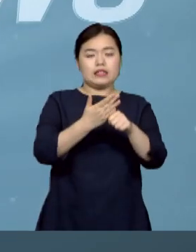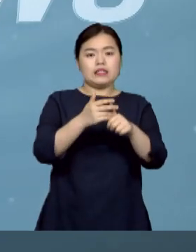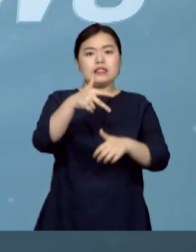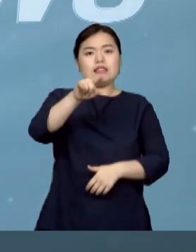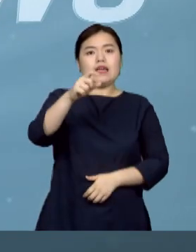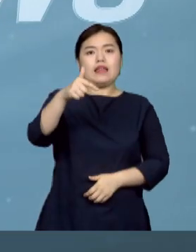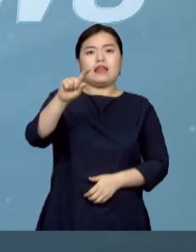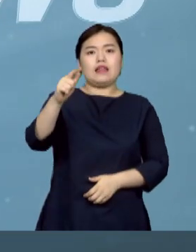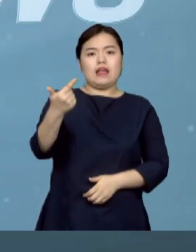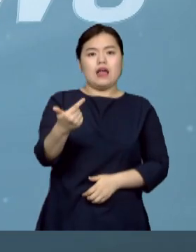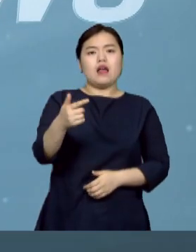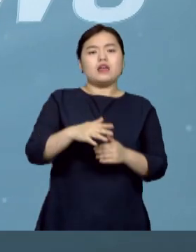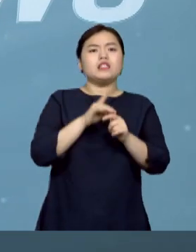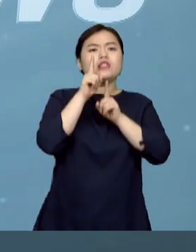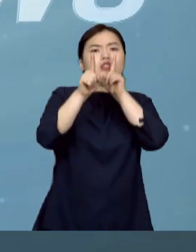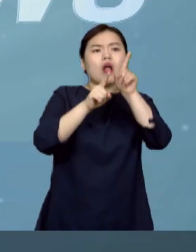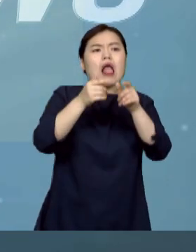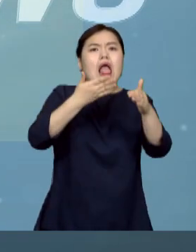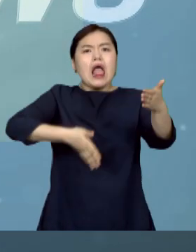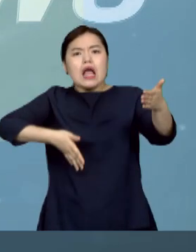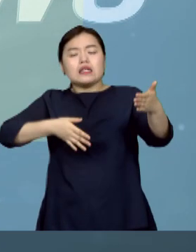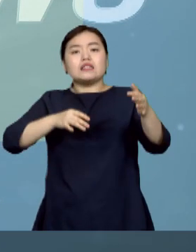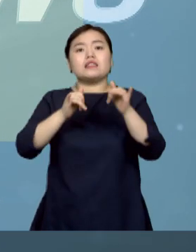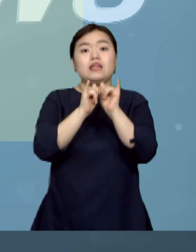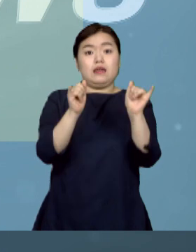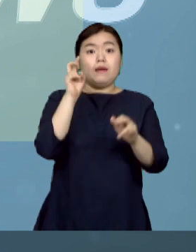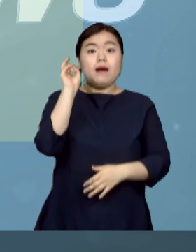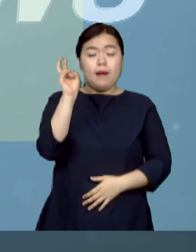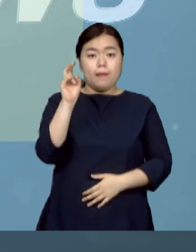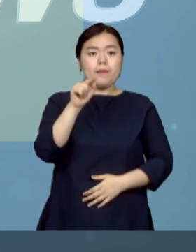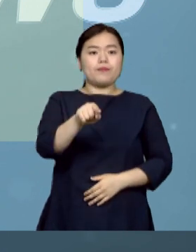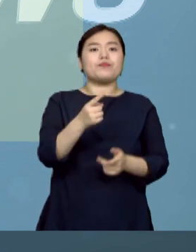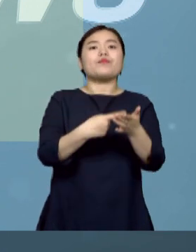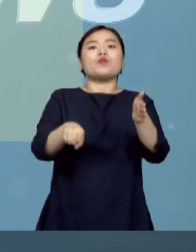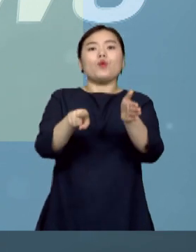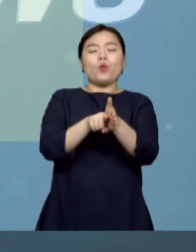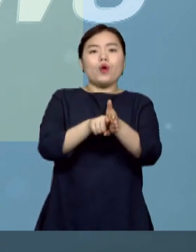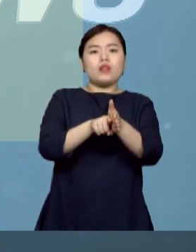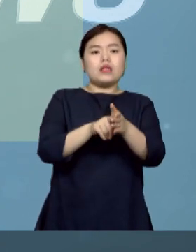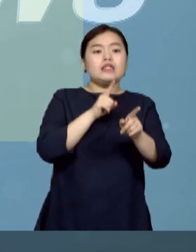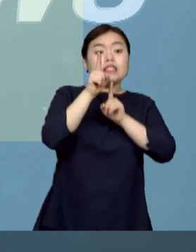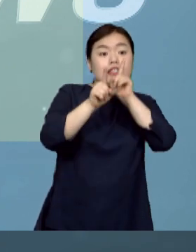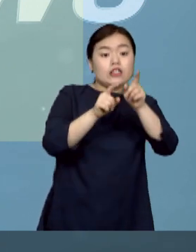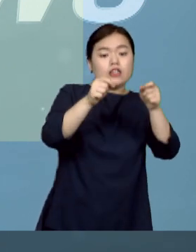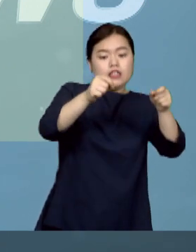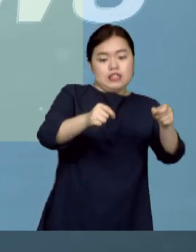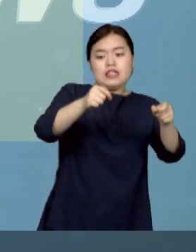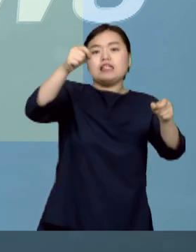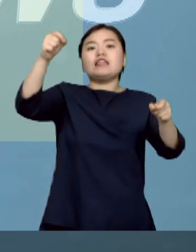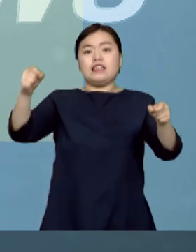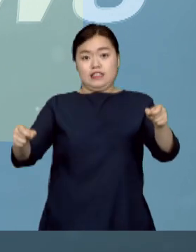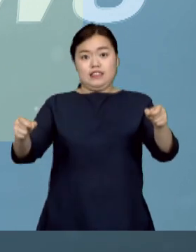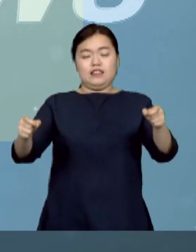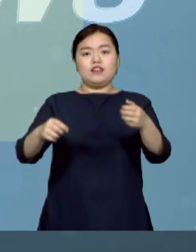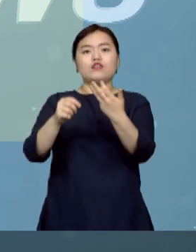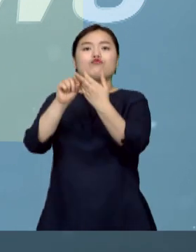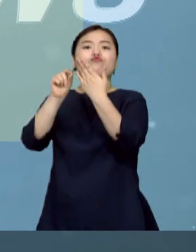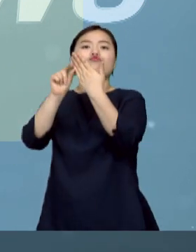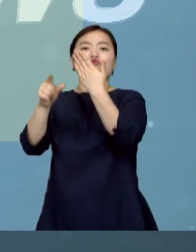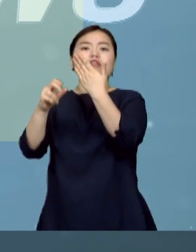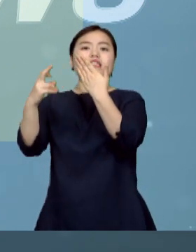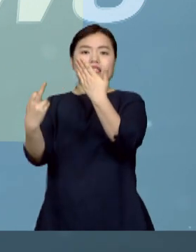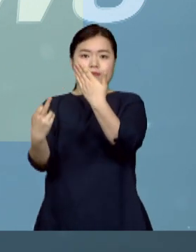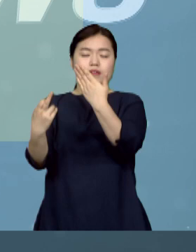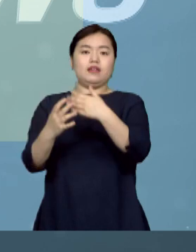안양시 재난기본소득 미처 신청하지 못하신 분들 있으실 텐데요. 이런 분들을 위해 신청 기한을 9월 11일까지로